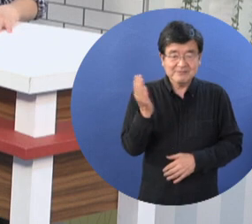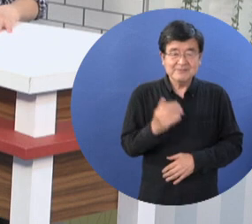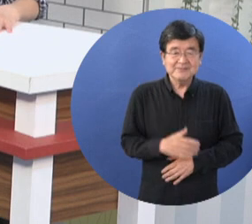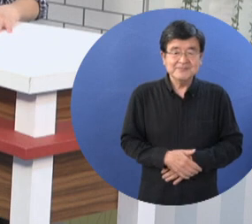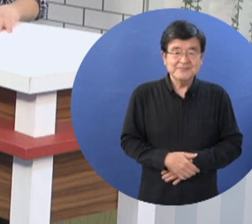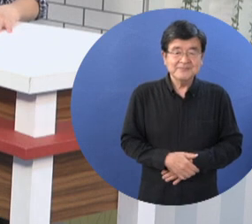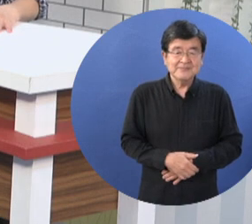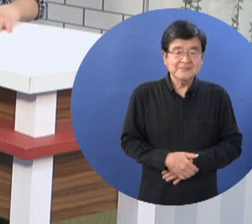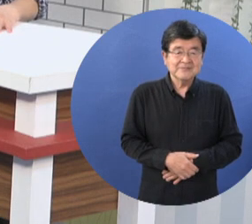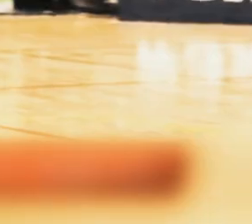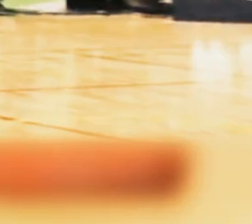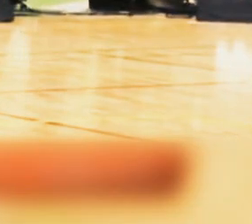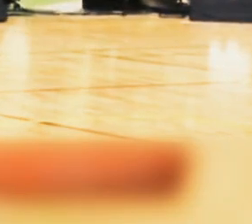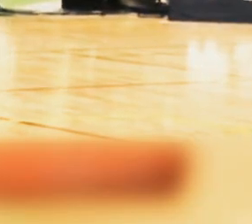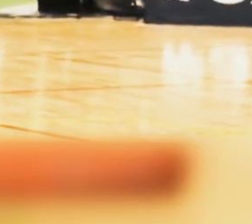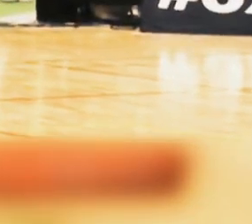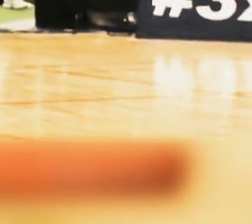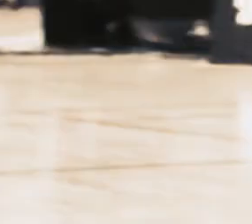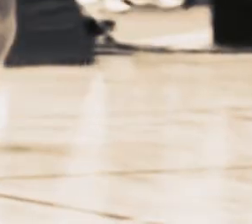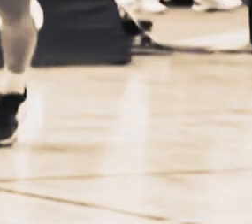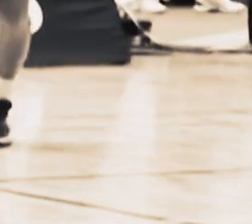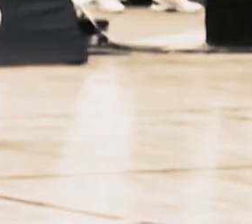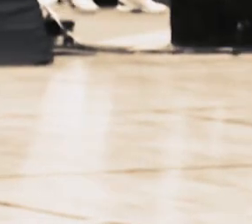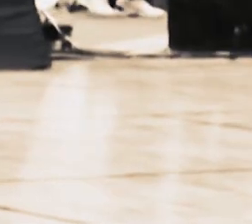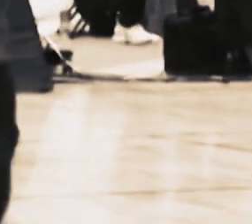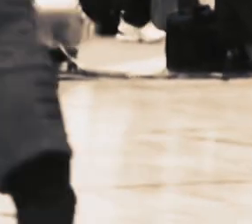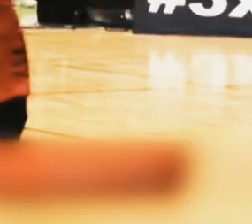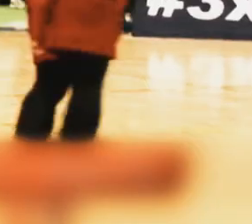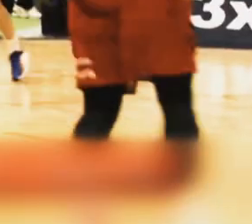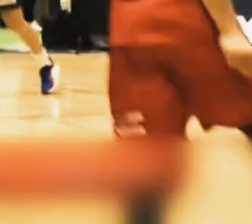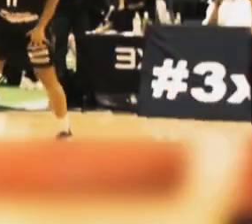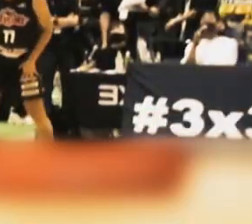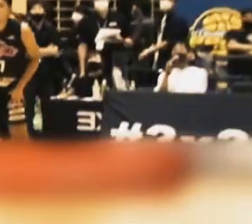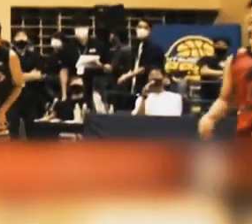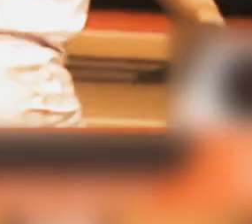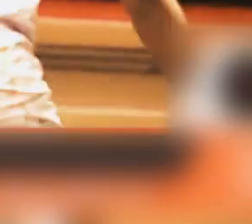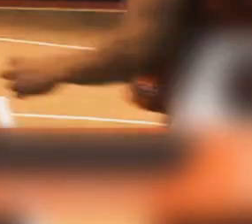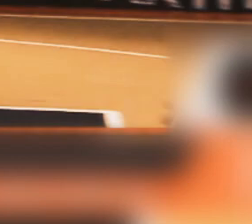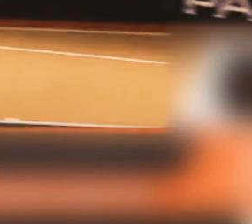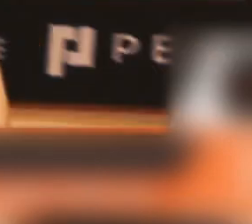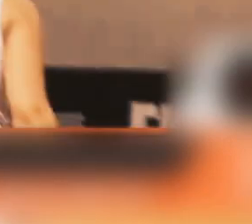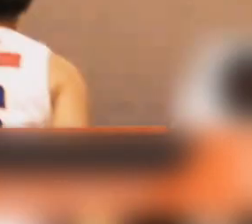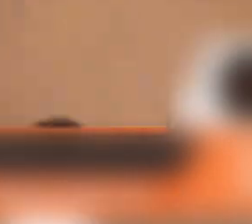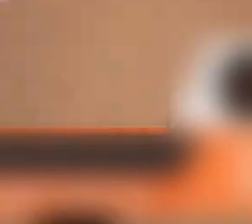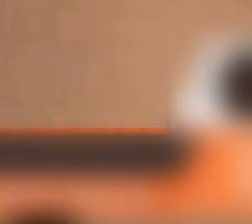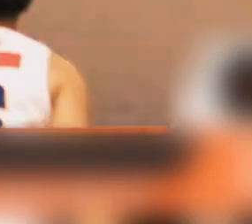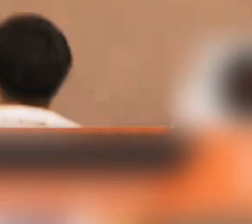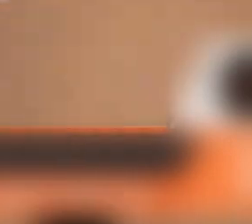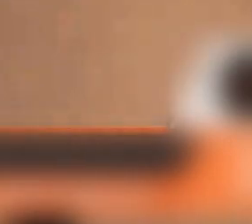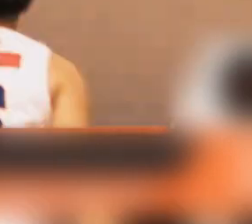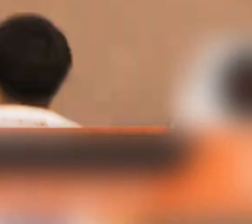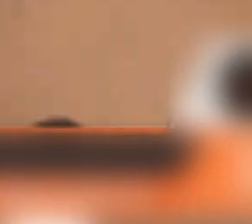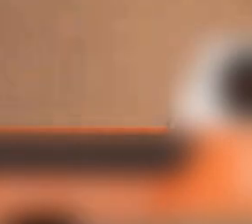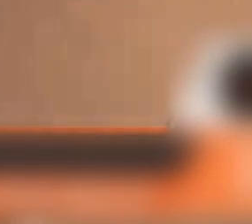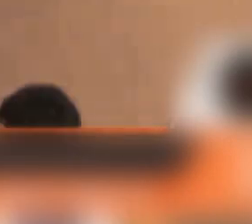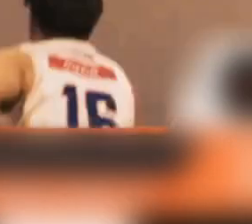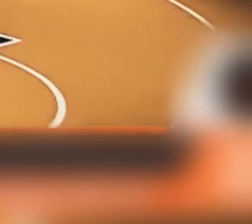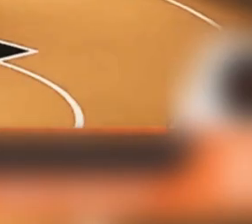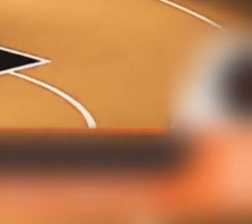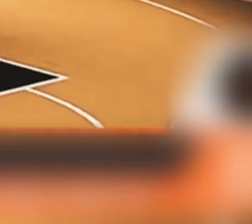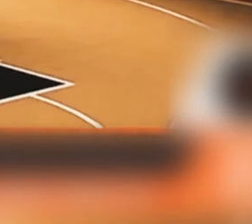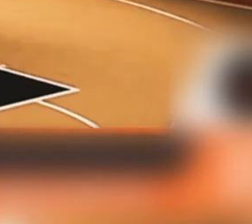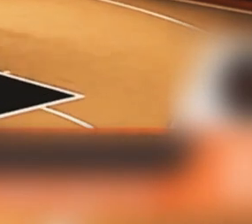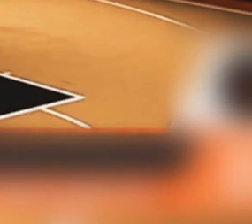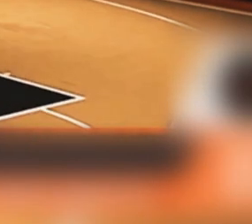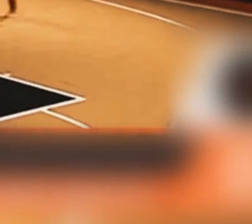しました。 藤高が行くか、 ほら 素晴らしいアシストか、 そうだ、おー、かっこ